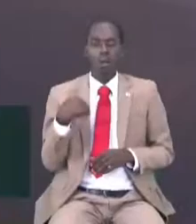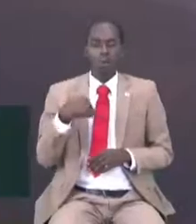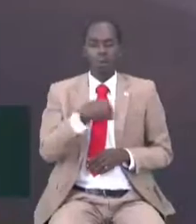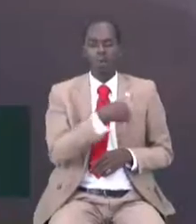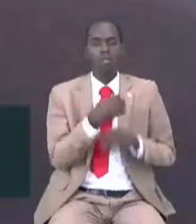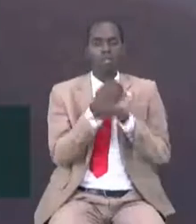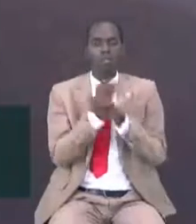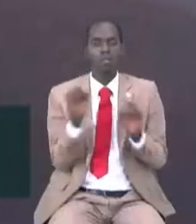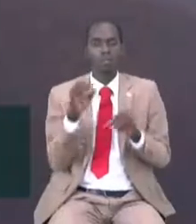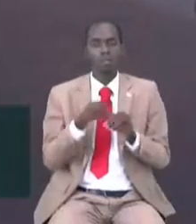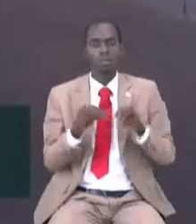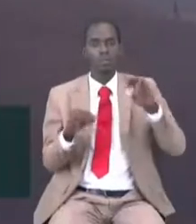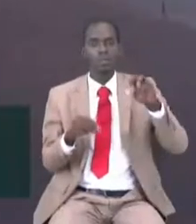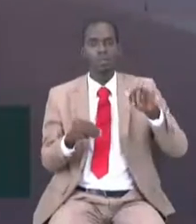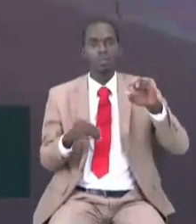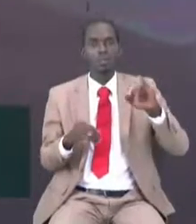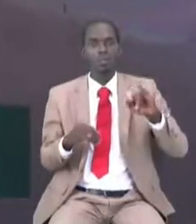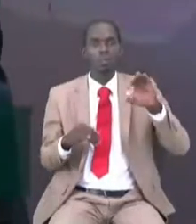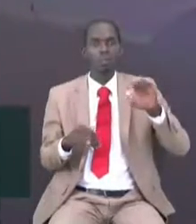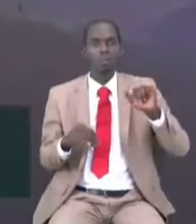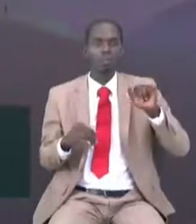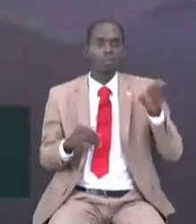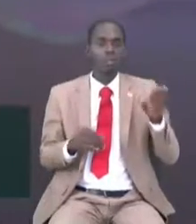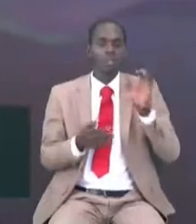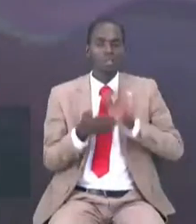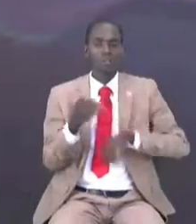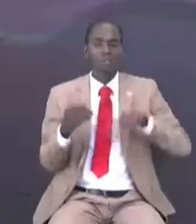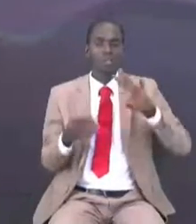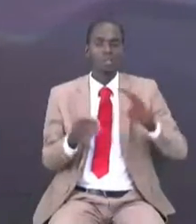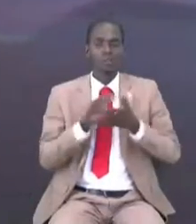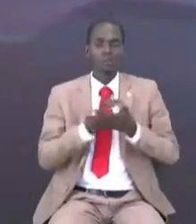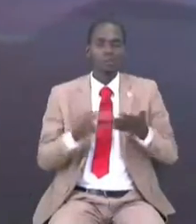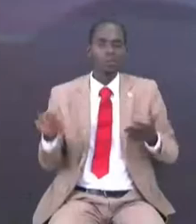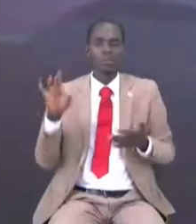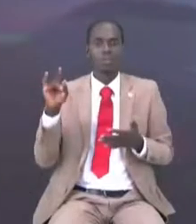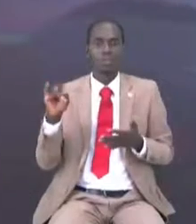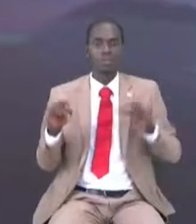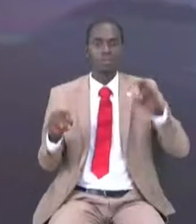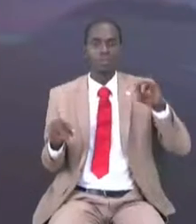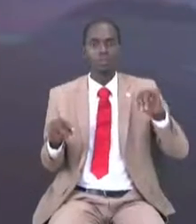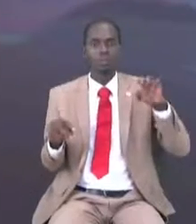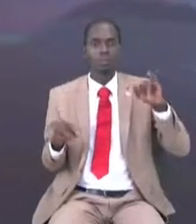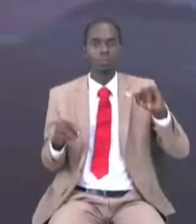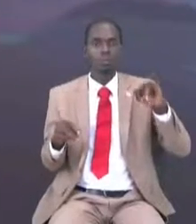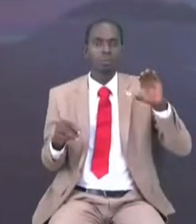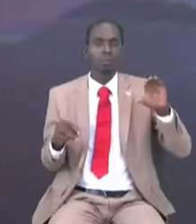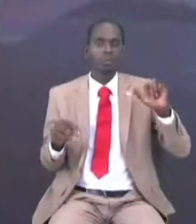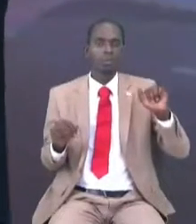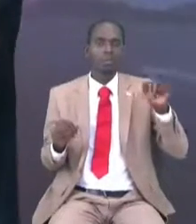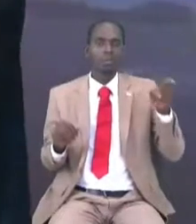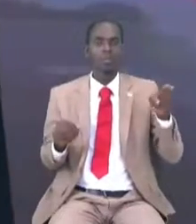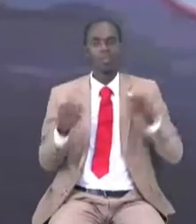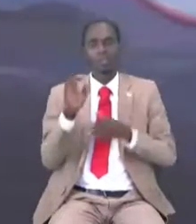verset 18. Michée 7, verset 18. Quel Dieu est semblable à